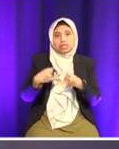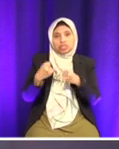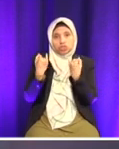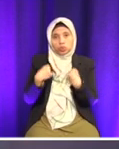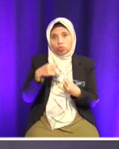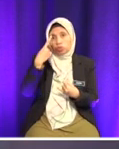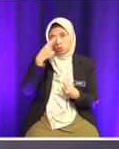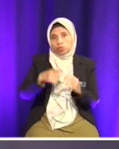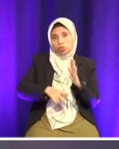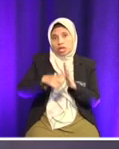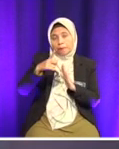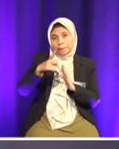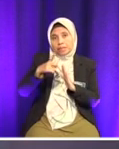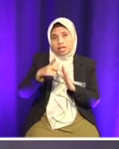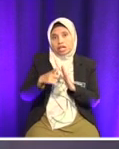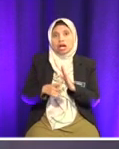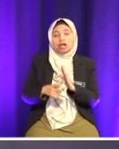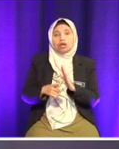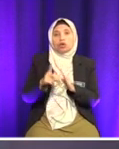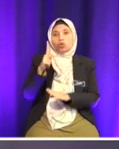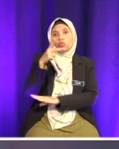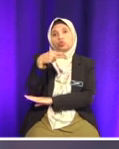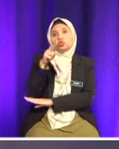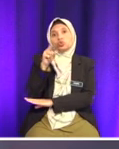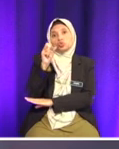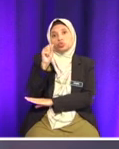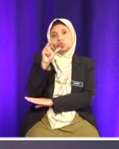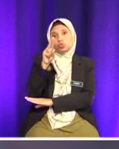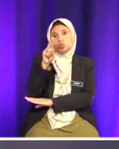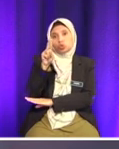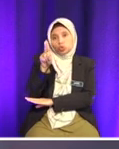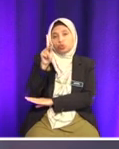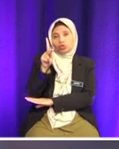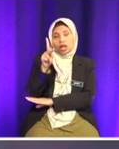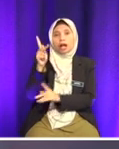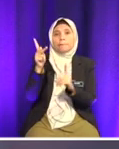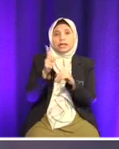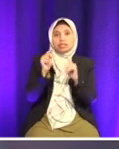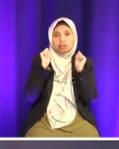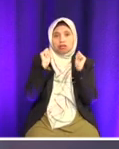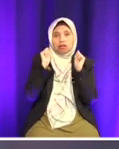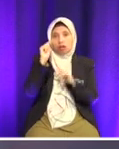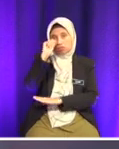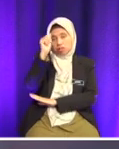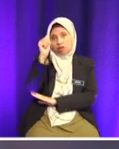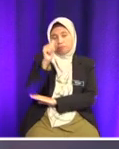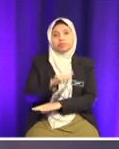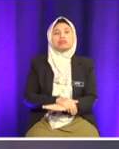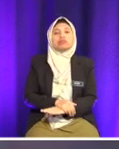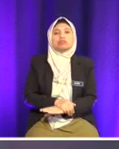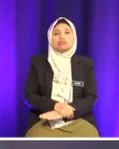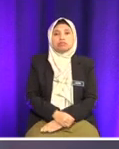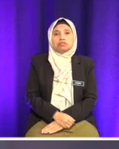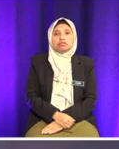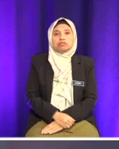lebih khusyuk ibadah kepada Allah betul awal-awal tadi semua kita berdzikir kepada Allah Subhanahu